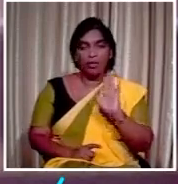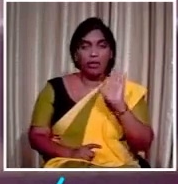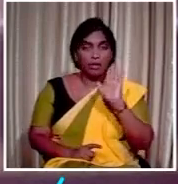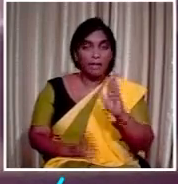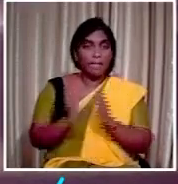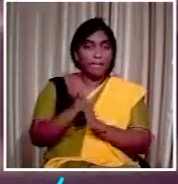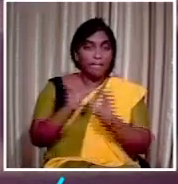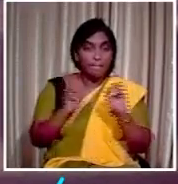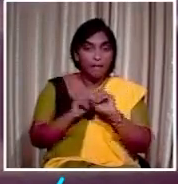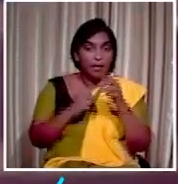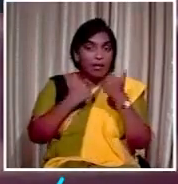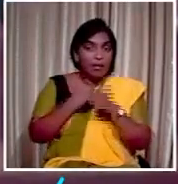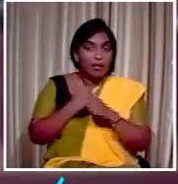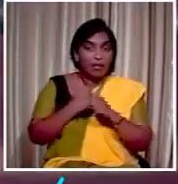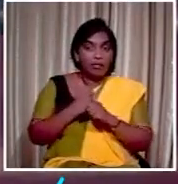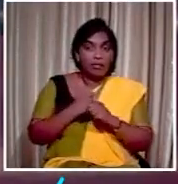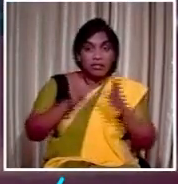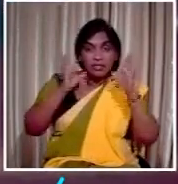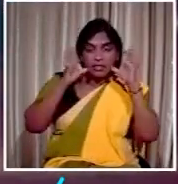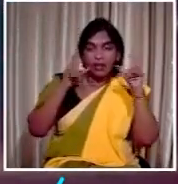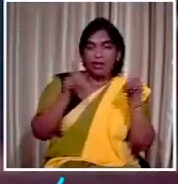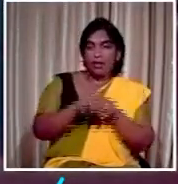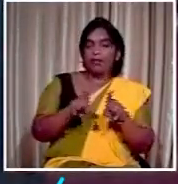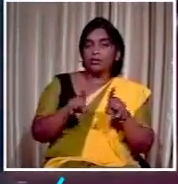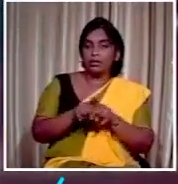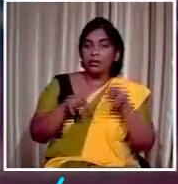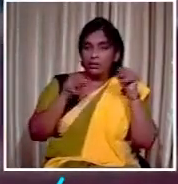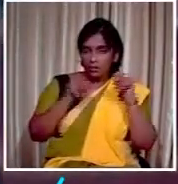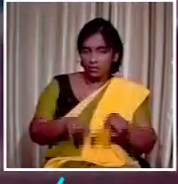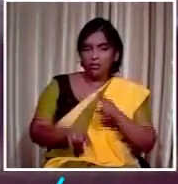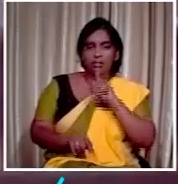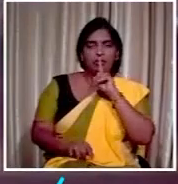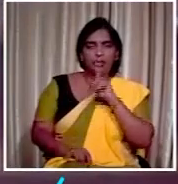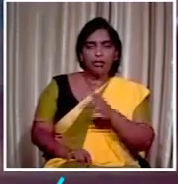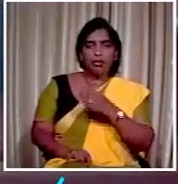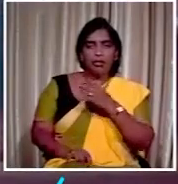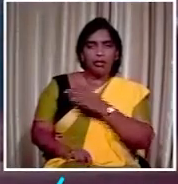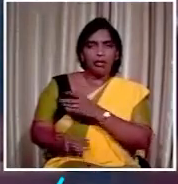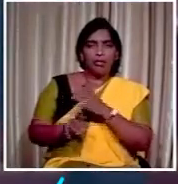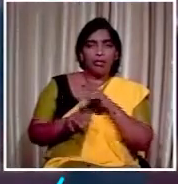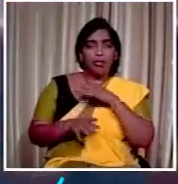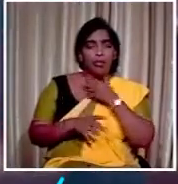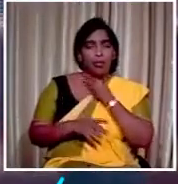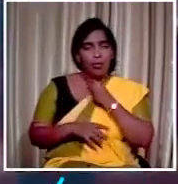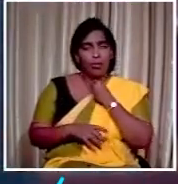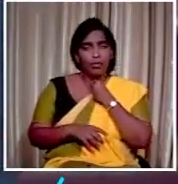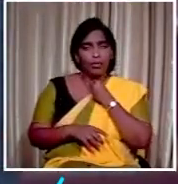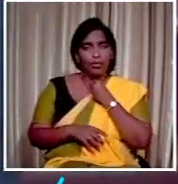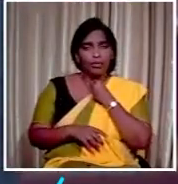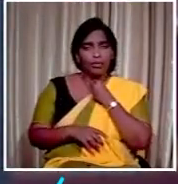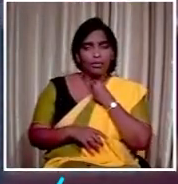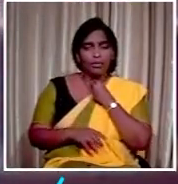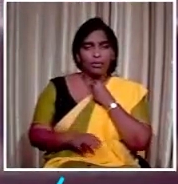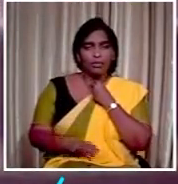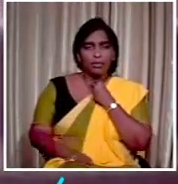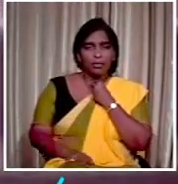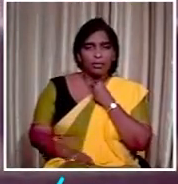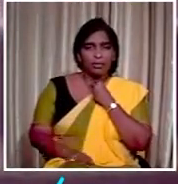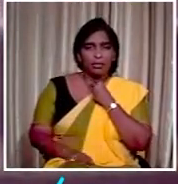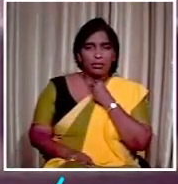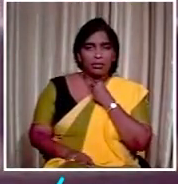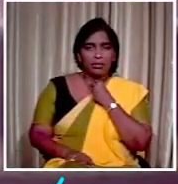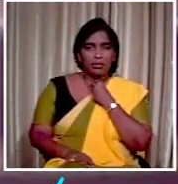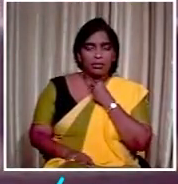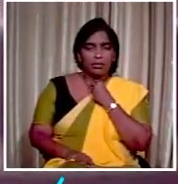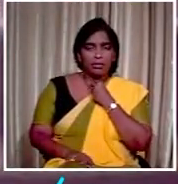महत्या निर्माण करकुशे धनुत्मंग आगे बोरलू सिंह बोरलू सिंह सामान बोरलू सिंह